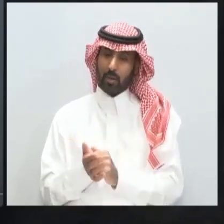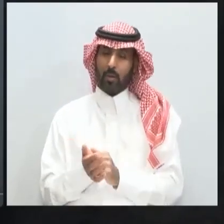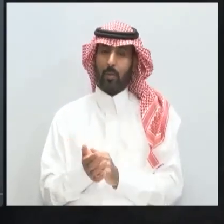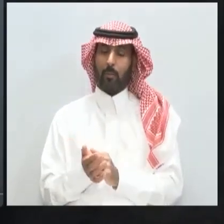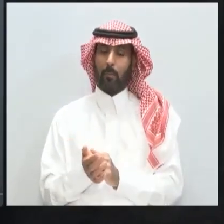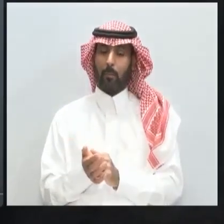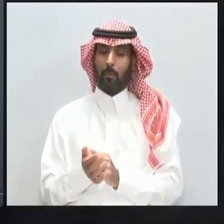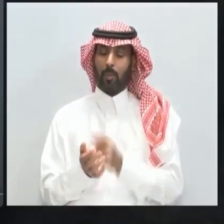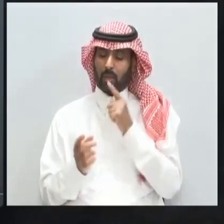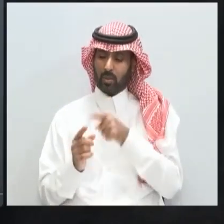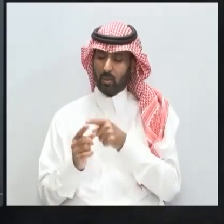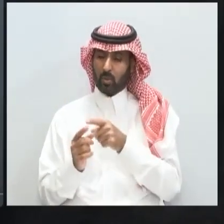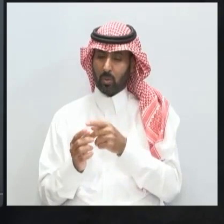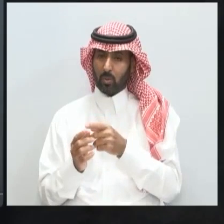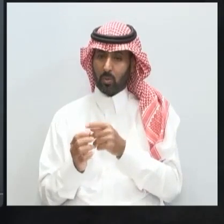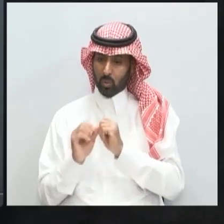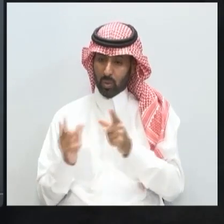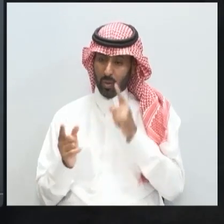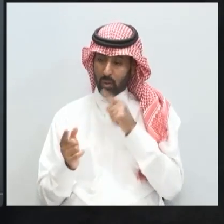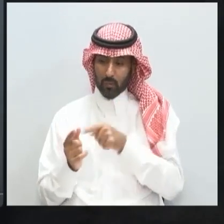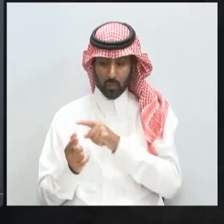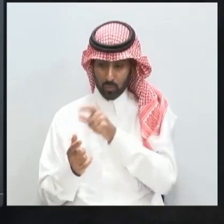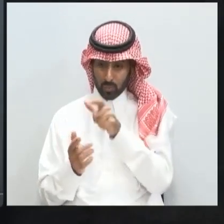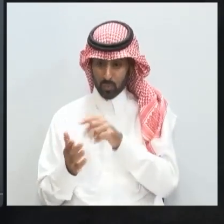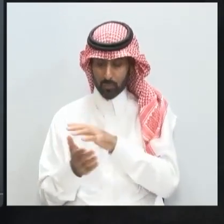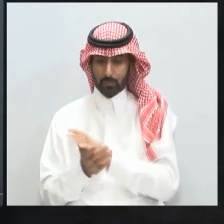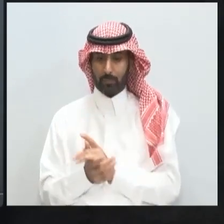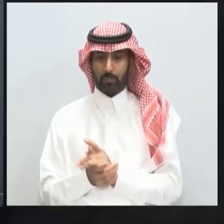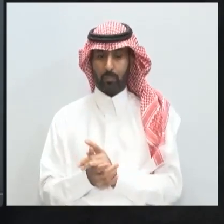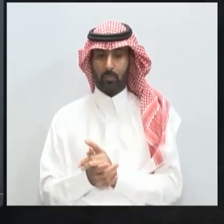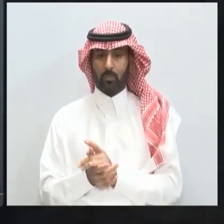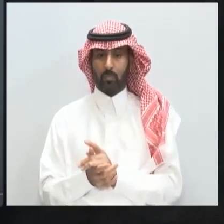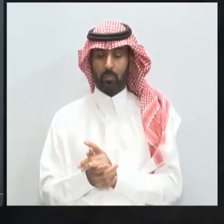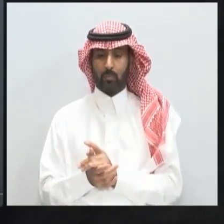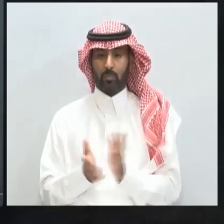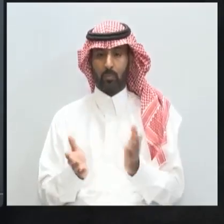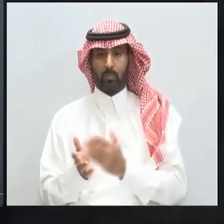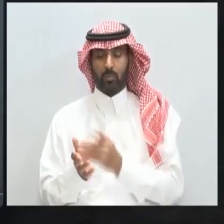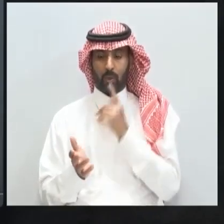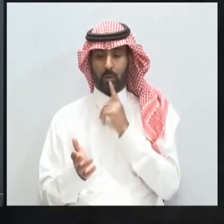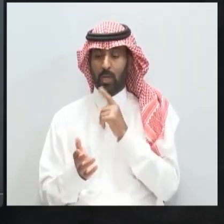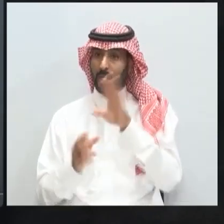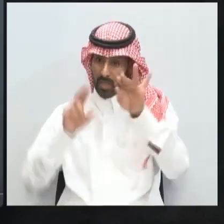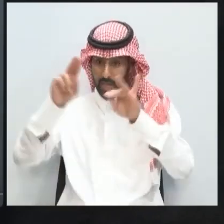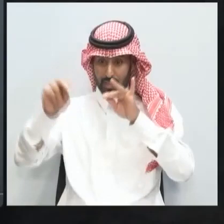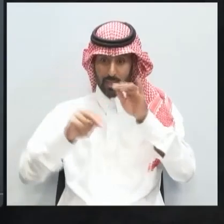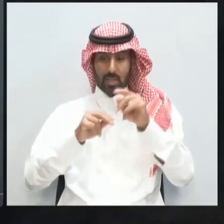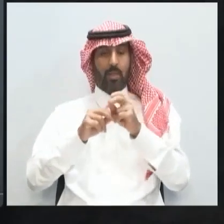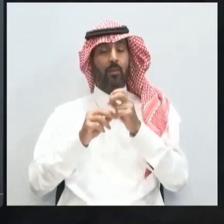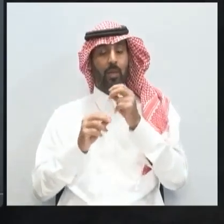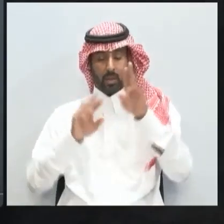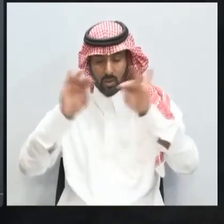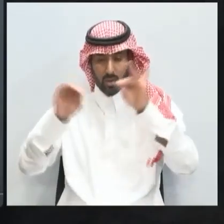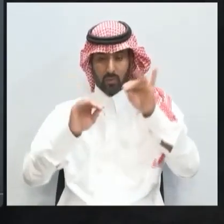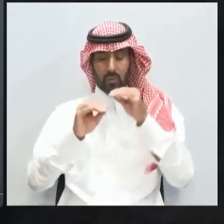ناتي في دفع الشبه عن كتاب الله جل وعلا كذلك ناتي في القصص في القران